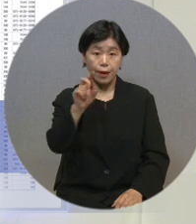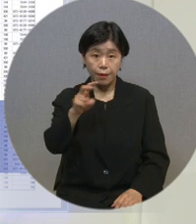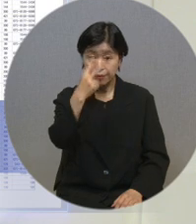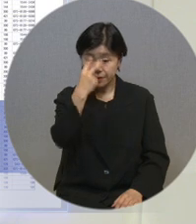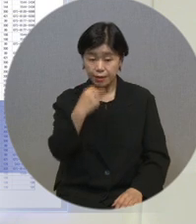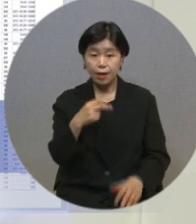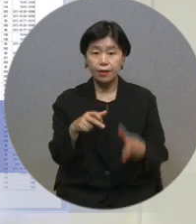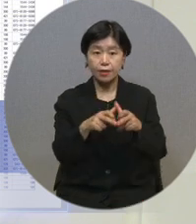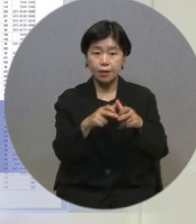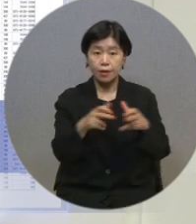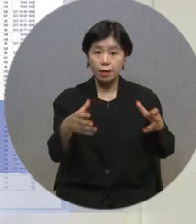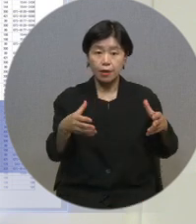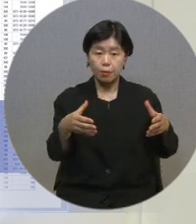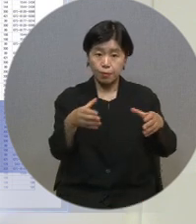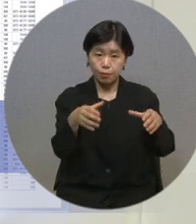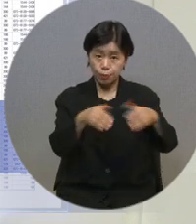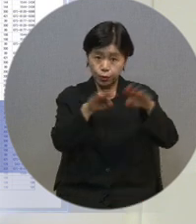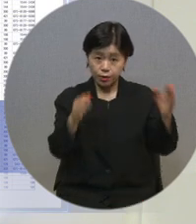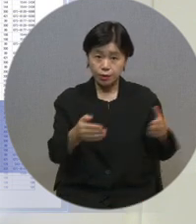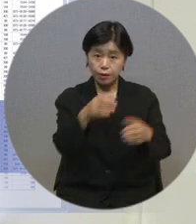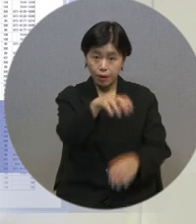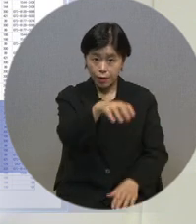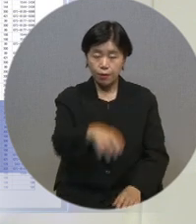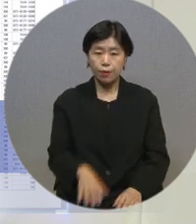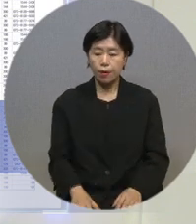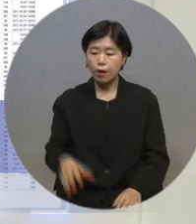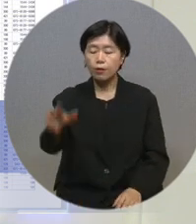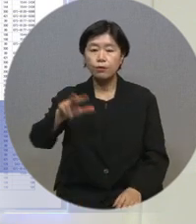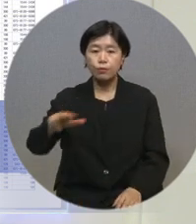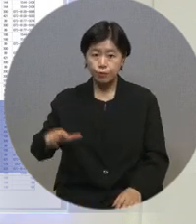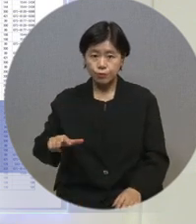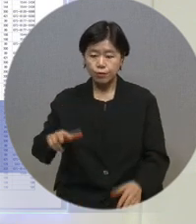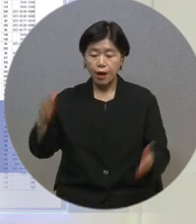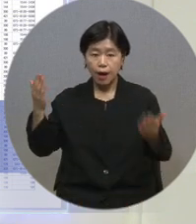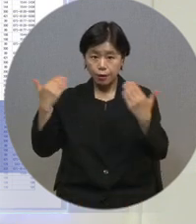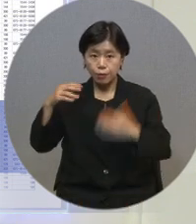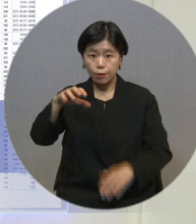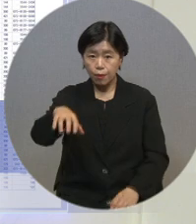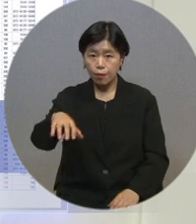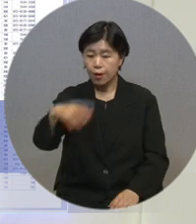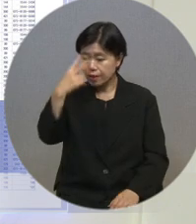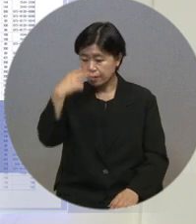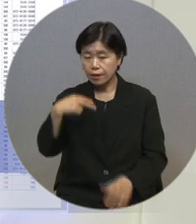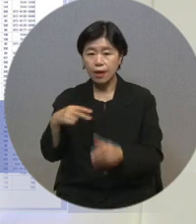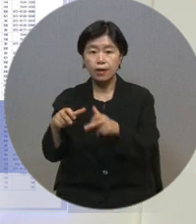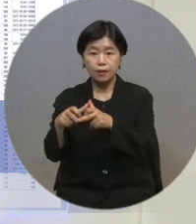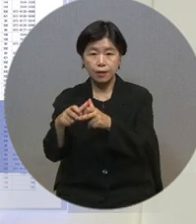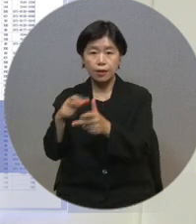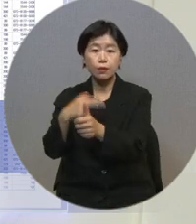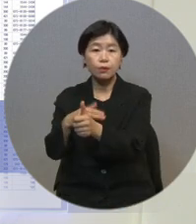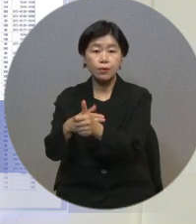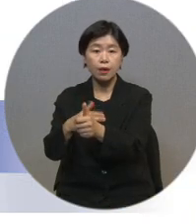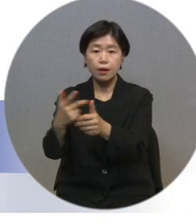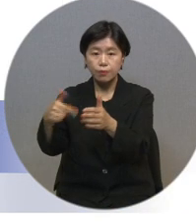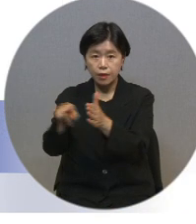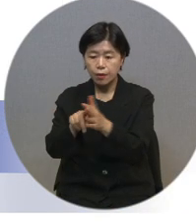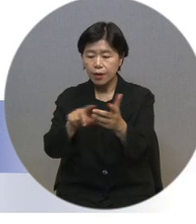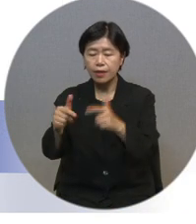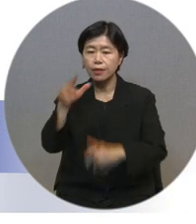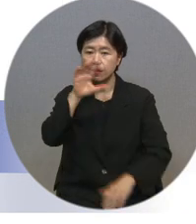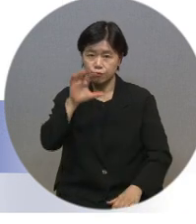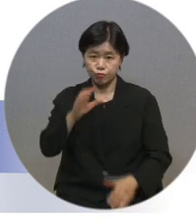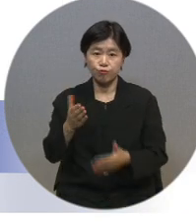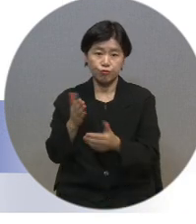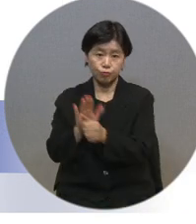시각장인 복지관이 전국 중고등학교와 특수학교 시각장애 교사들 를 대상으로 직무 연수를 진행했습니다 이번